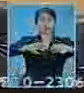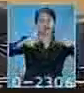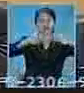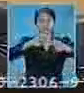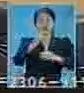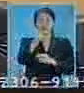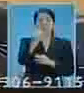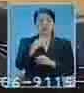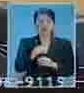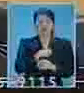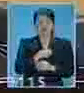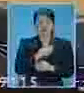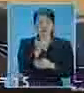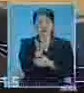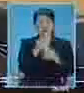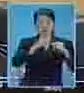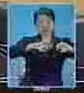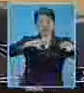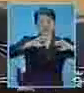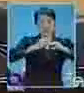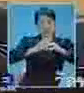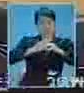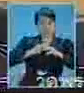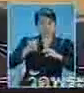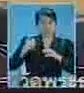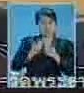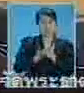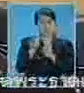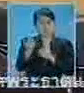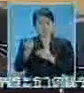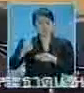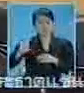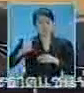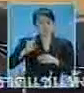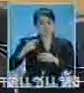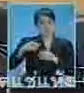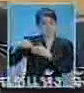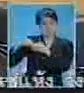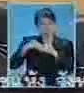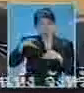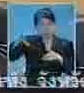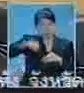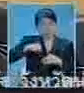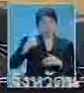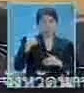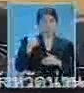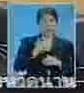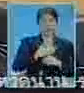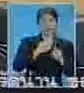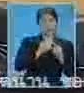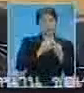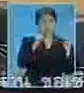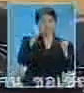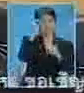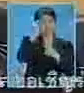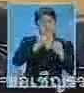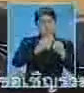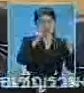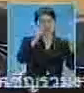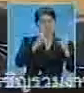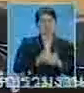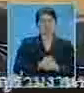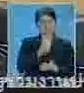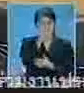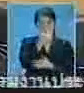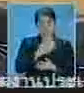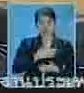อกว่าอยากให้รัฐวิสาหกิจเป็นคนไปซื้อบริษัทของเอกชนมาเราคิดต่างครับในส่วนของรัฐบาลของเรา